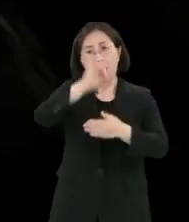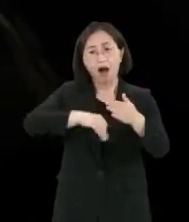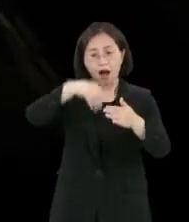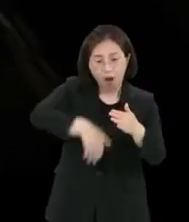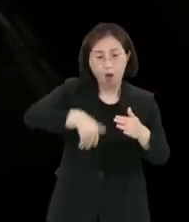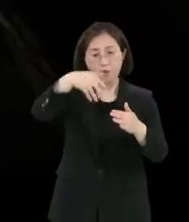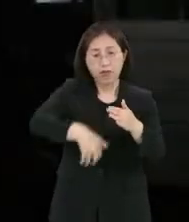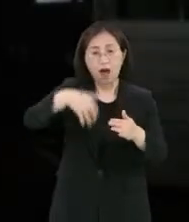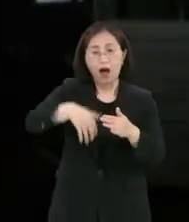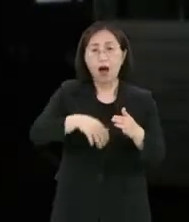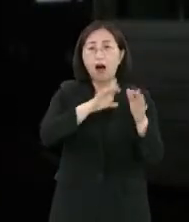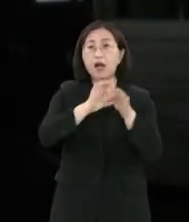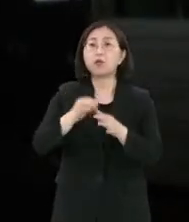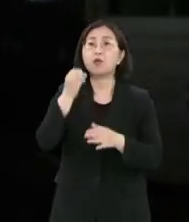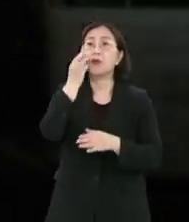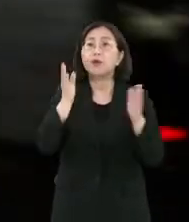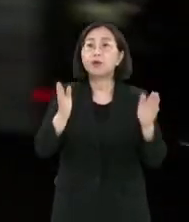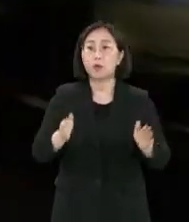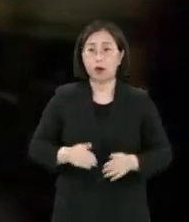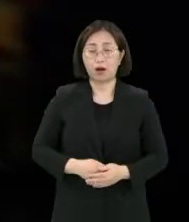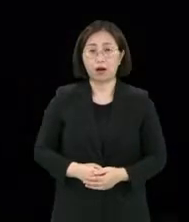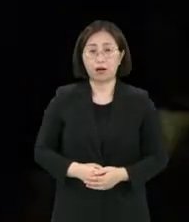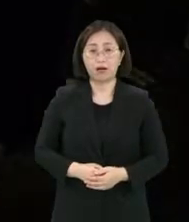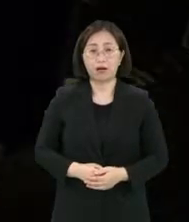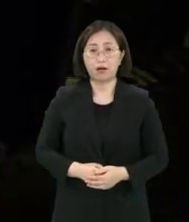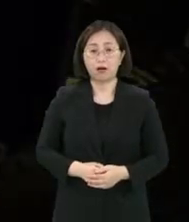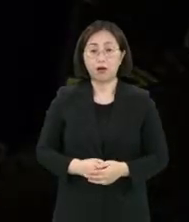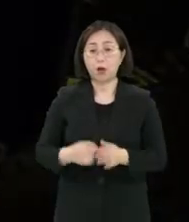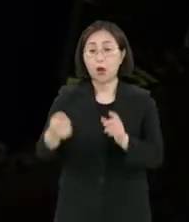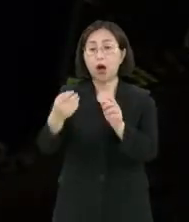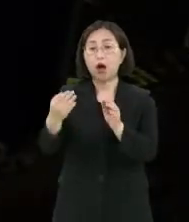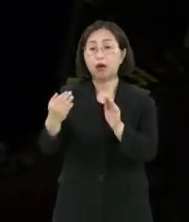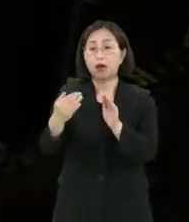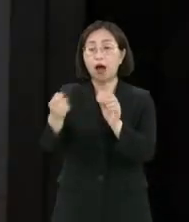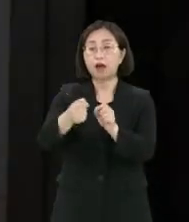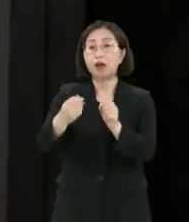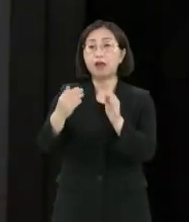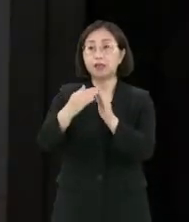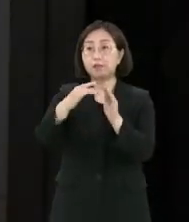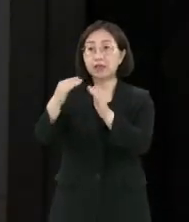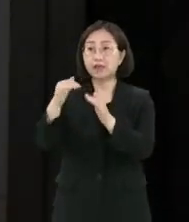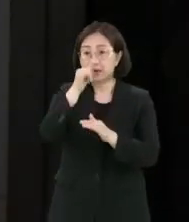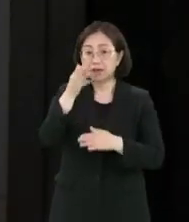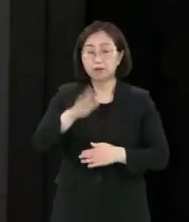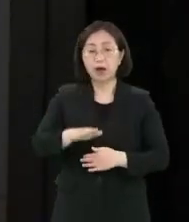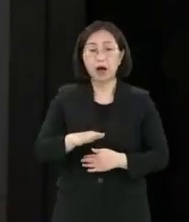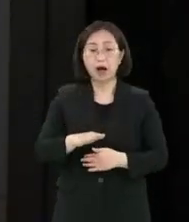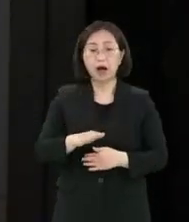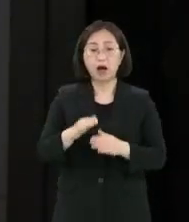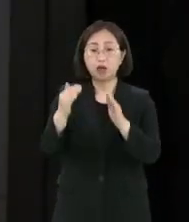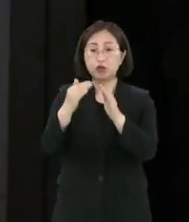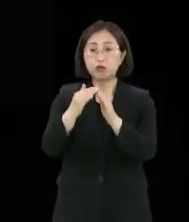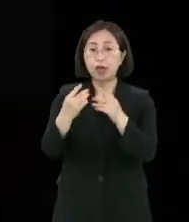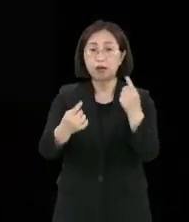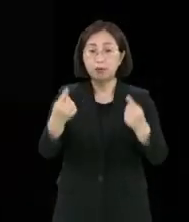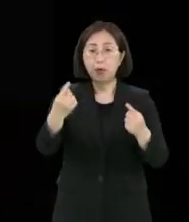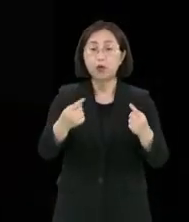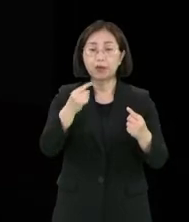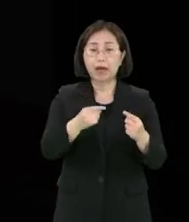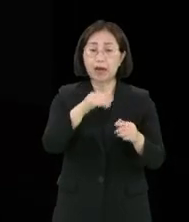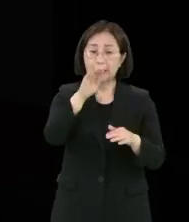이어지고 있습니다. 공사장 바로 10m 옆에 민가가 붙어 있지만 공사장 사이엔 주택보다 낮은 높이의